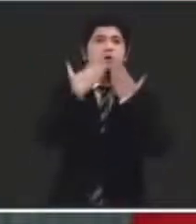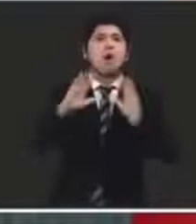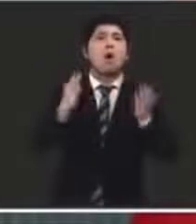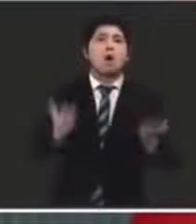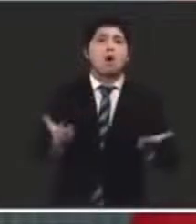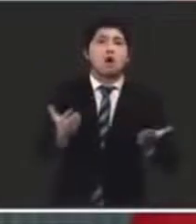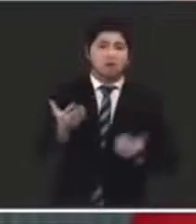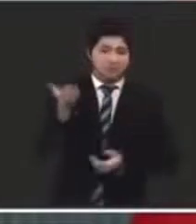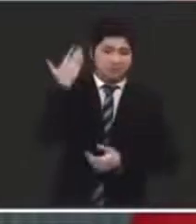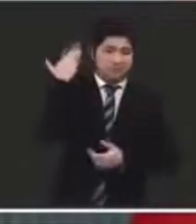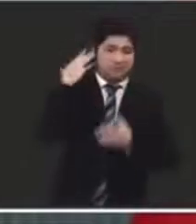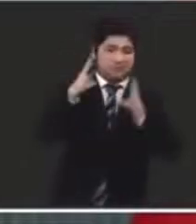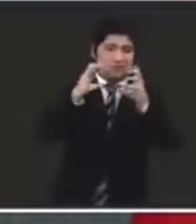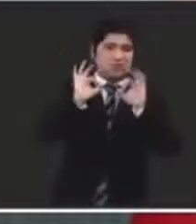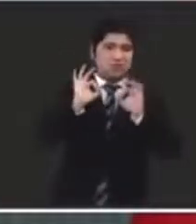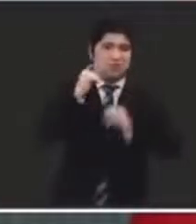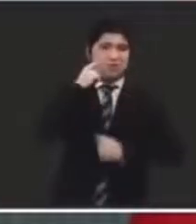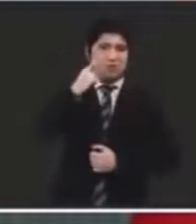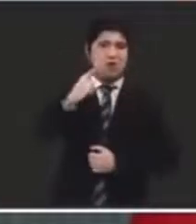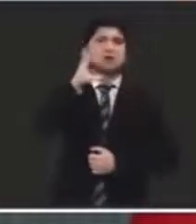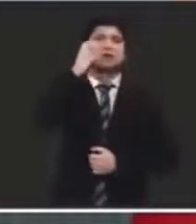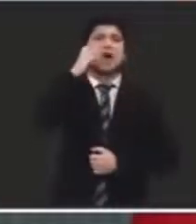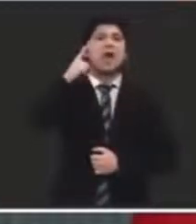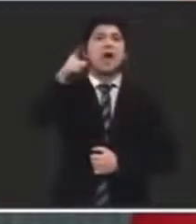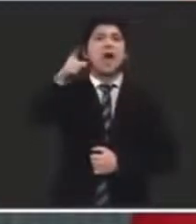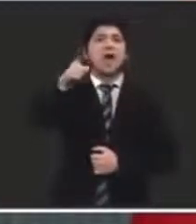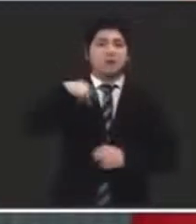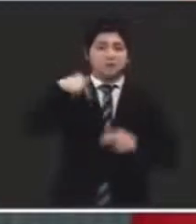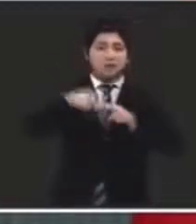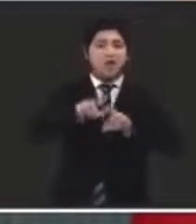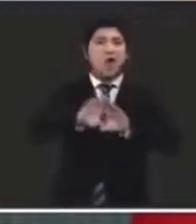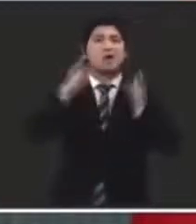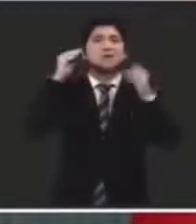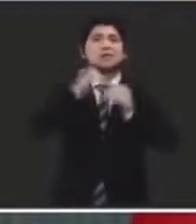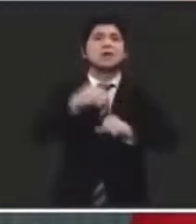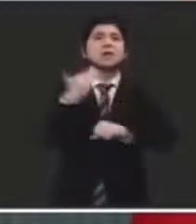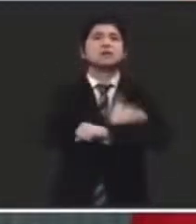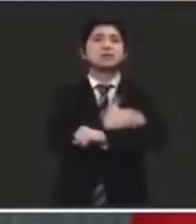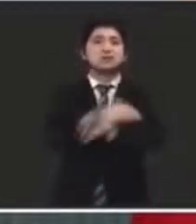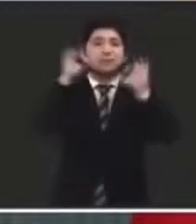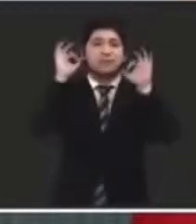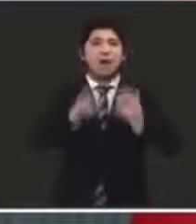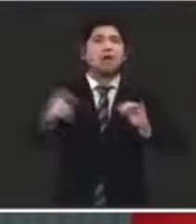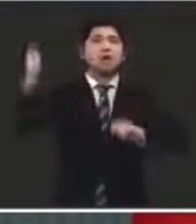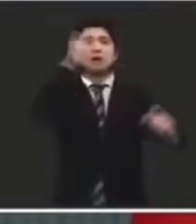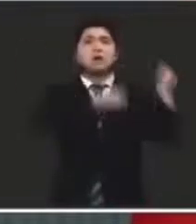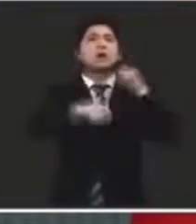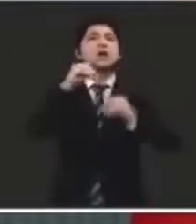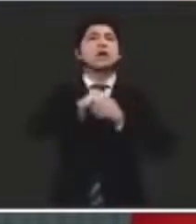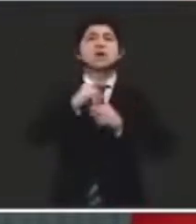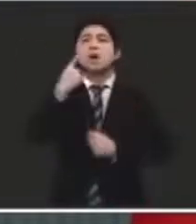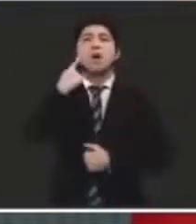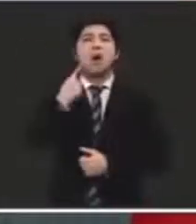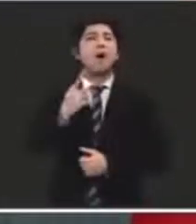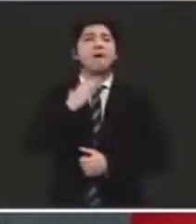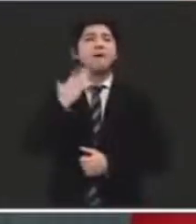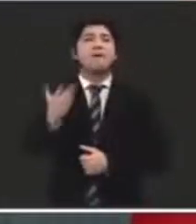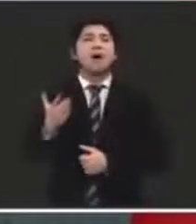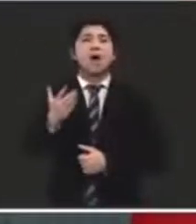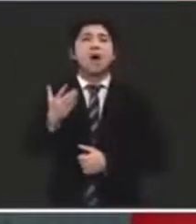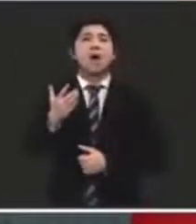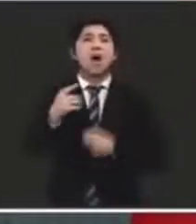geçtiğimiz cumartesi günü Sakarya'daki törende hizmete açtığımız eserlerden biri olan